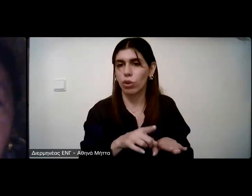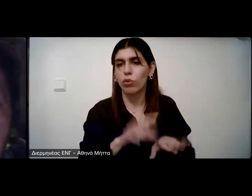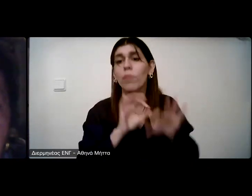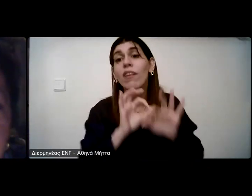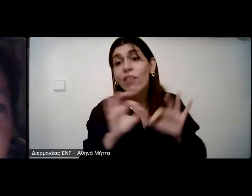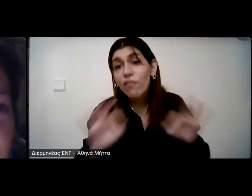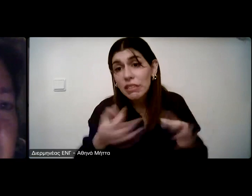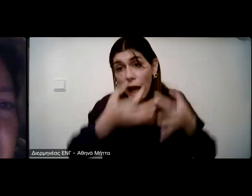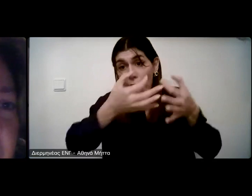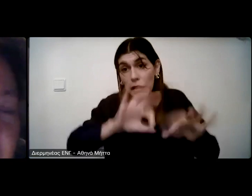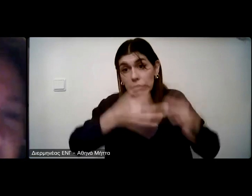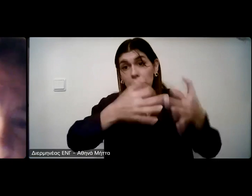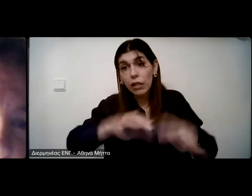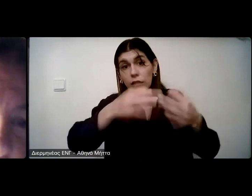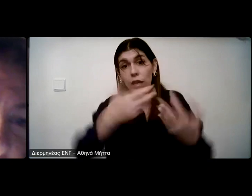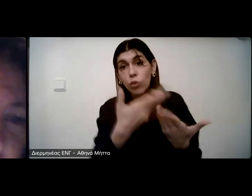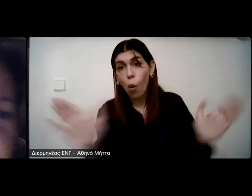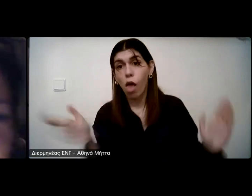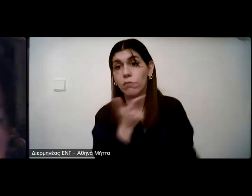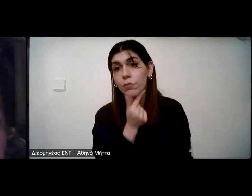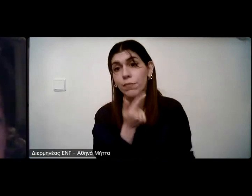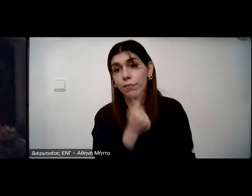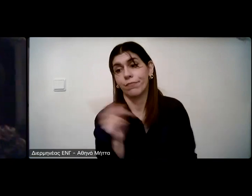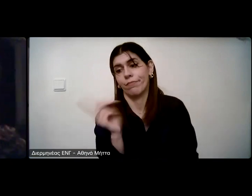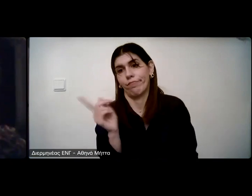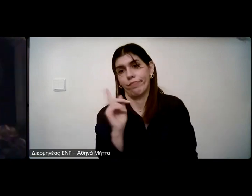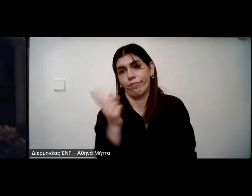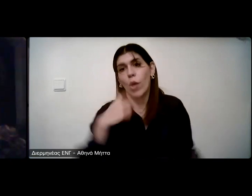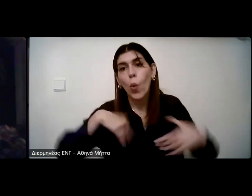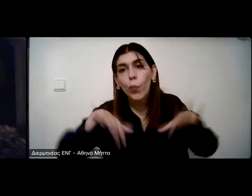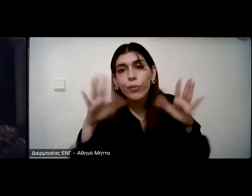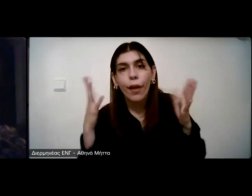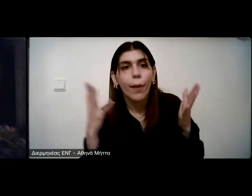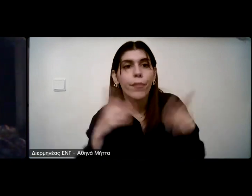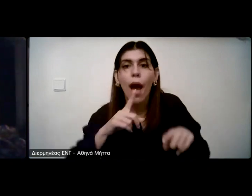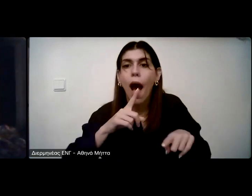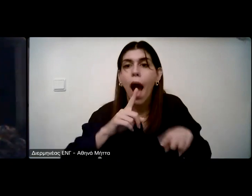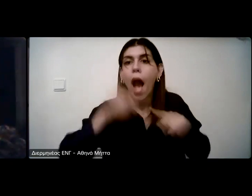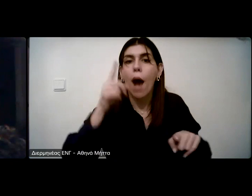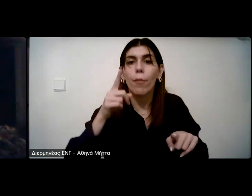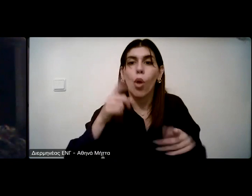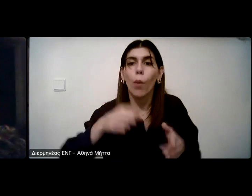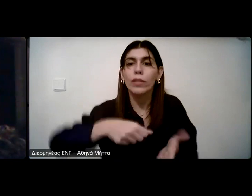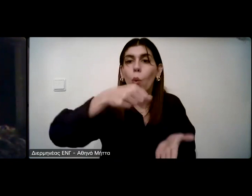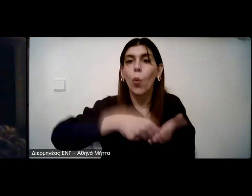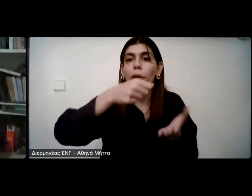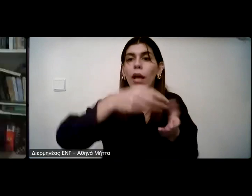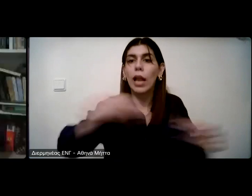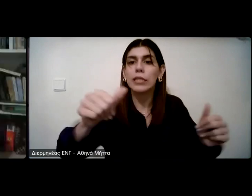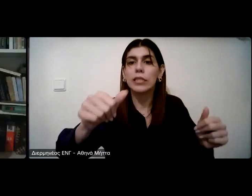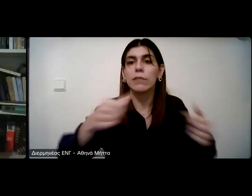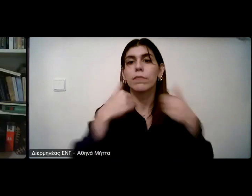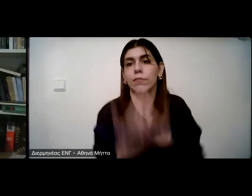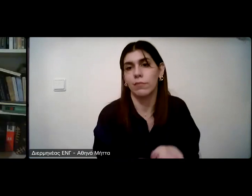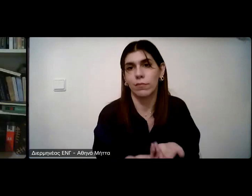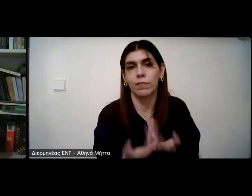κυρία Παυλίδου στην αρχή, και ούτε πατάμε ένα κουμπί και βγαίνουν. Επίσης, για να πω και εγώ κάτι για το